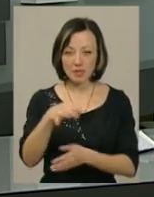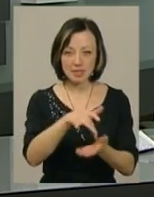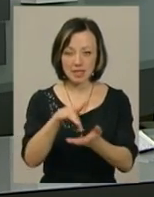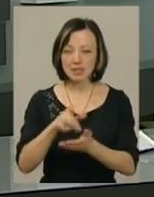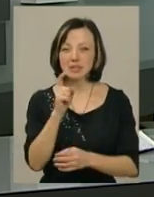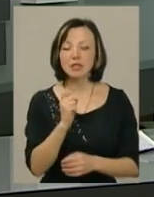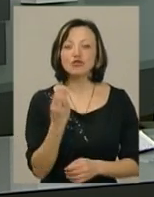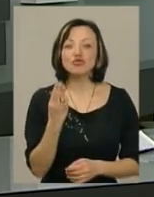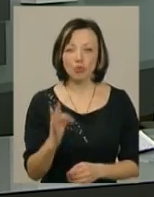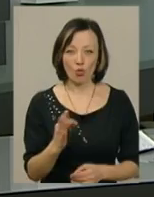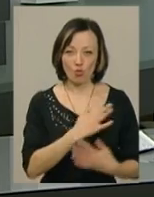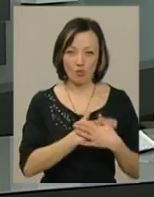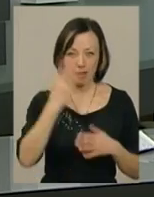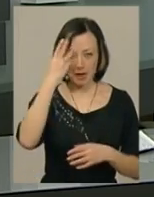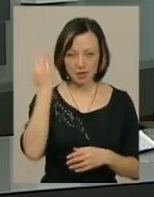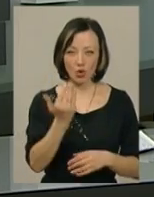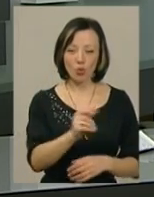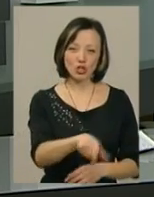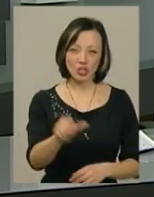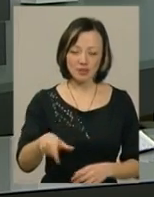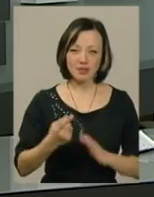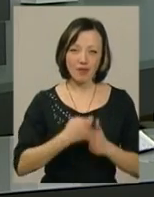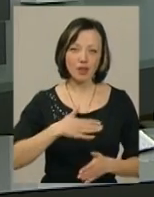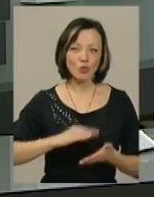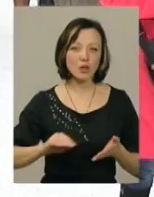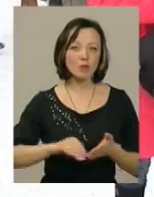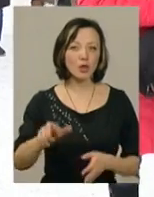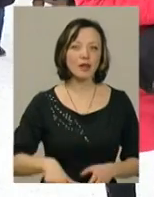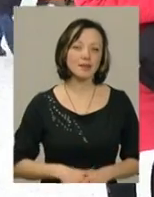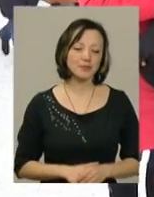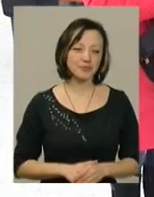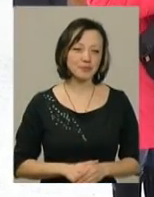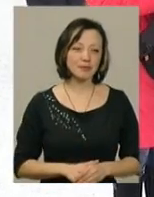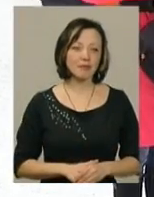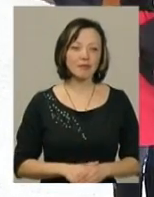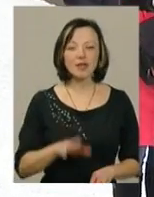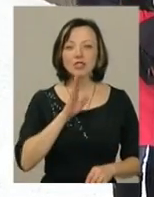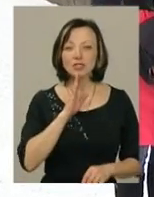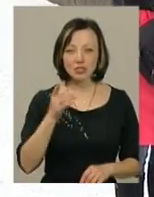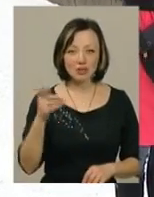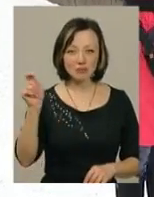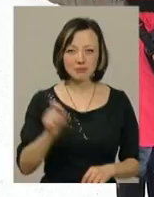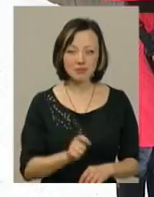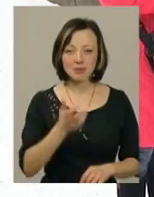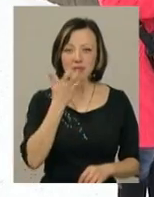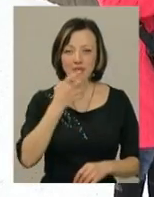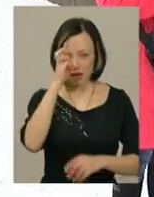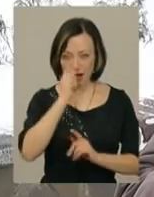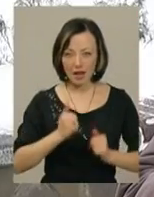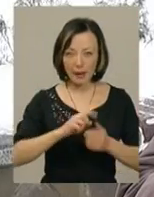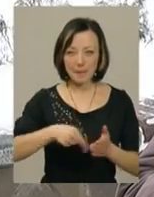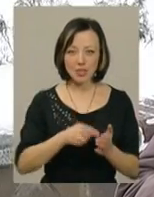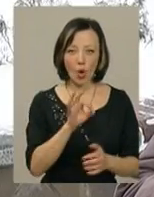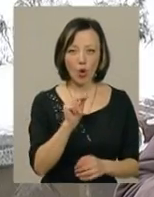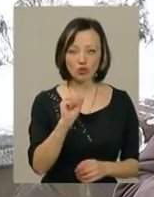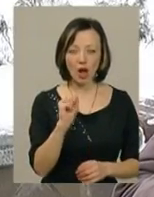що люблять Хмельницький його жителі, дізнавалася Ольга Нісміянова. Пані Аксинія родом з півдня країни, з міста Очаків.